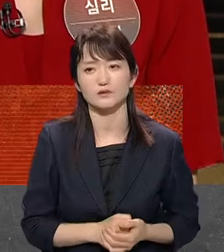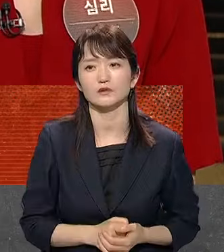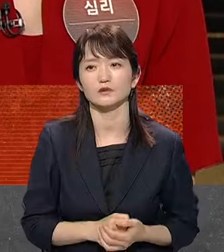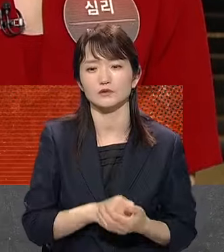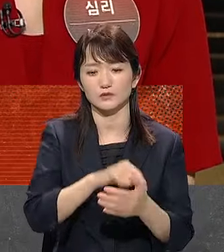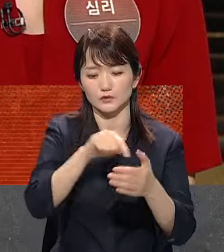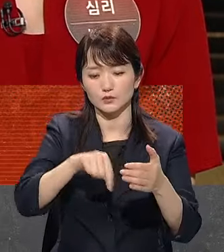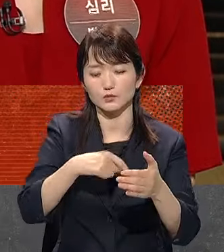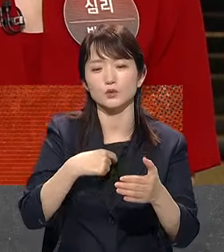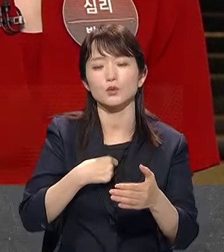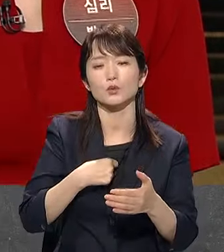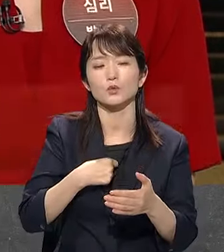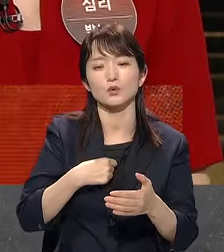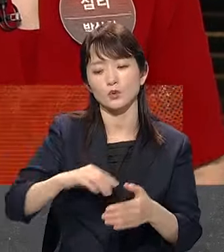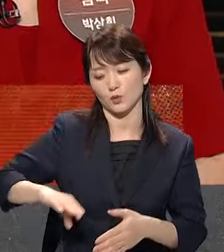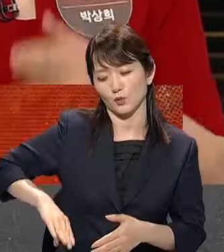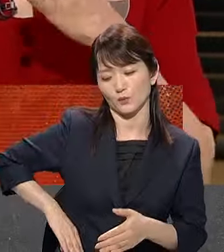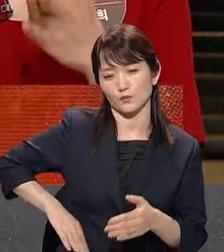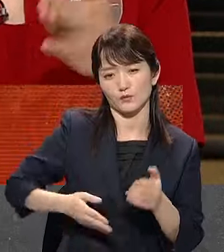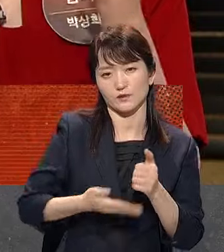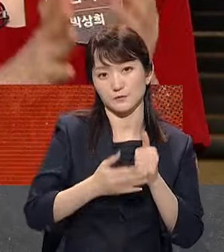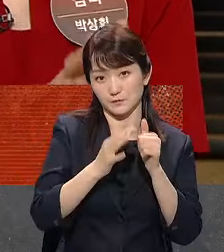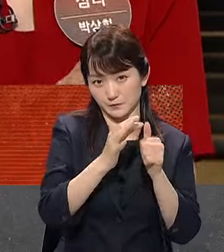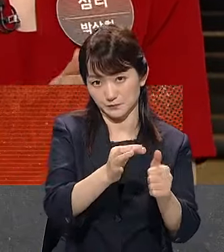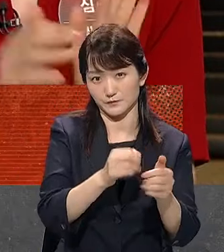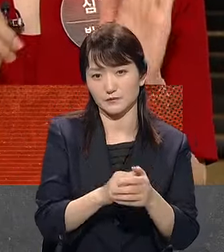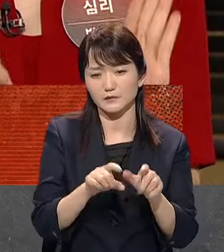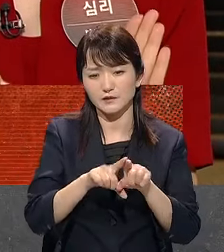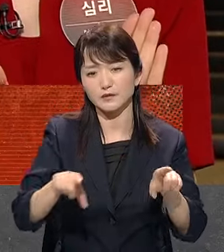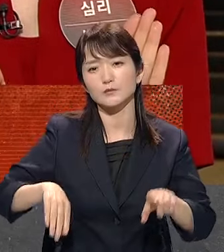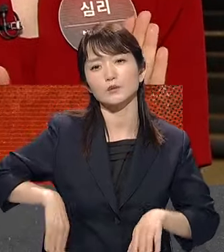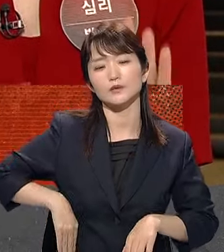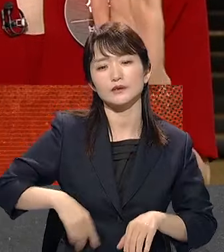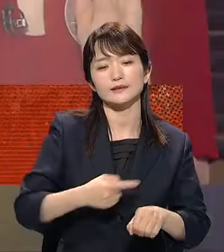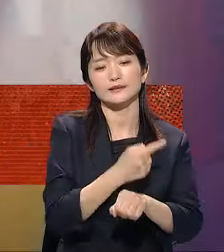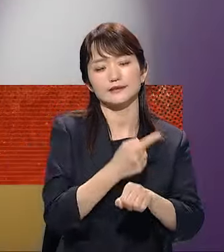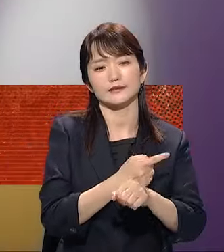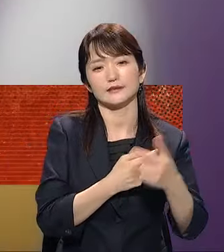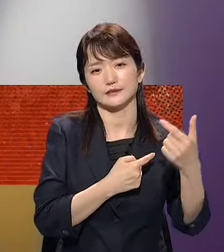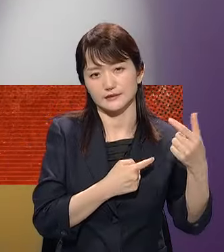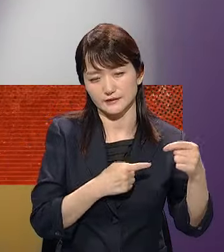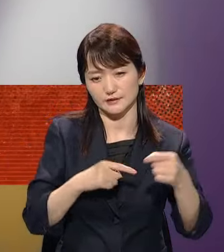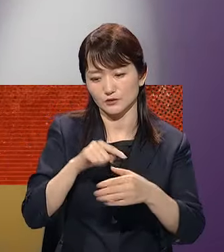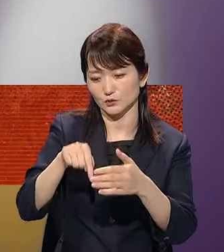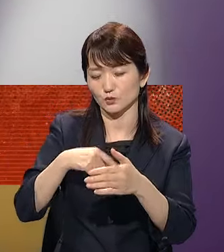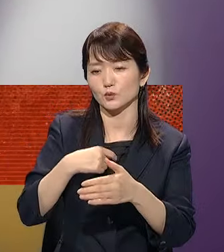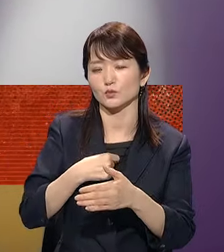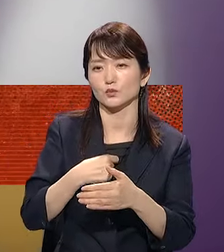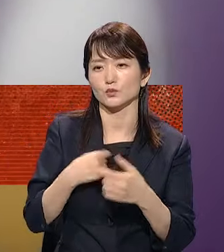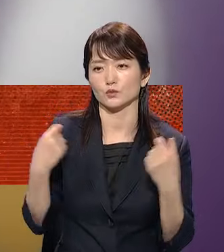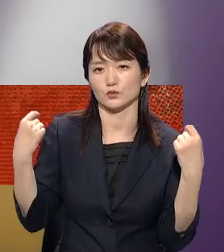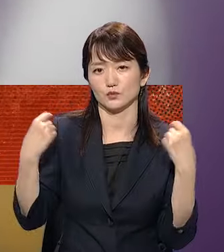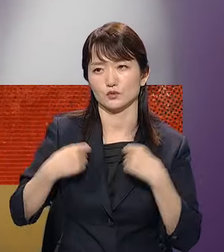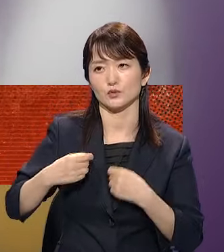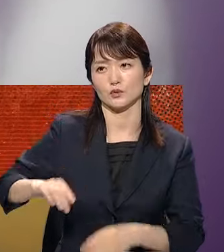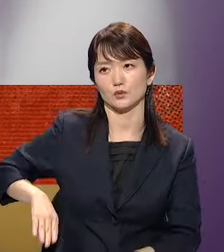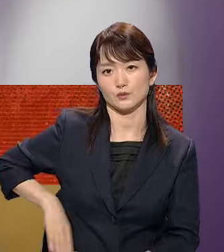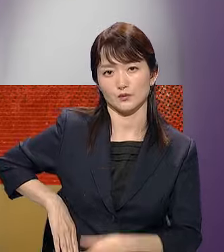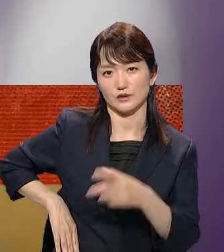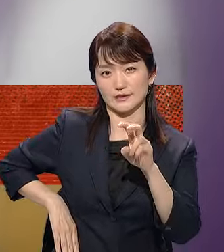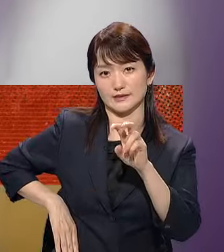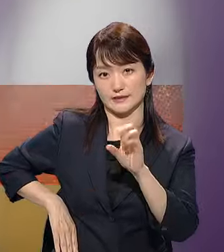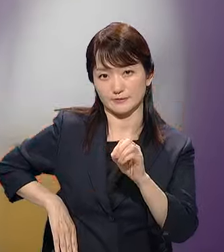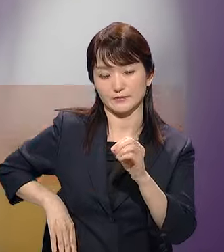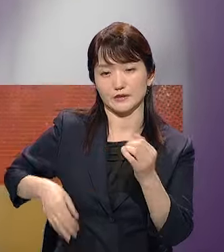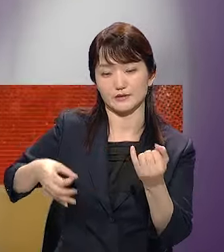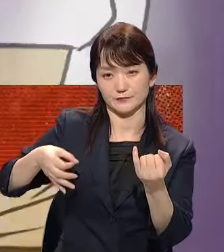속옷 모델을 추천한다고 하면서 그냥 일반 모델은 시급 6만 원인데 속옷 모델이라면 20만 원을 드릴 수 있다라고 얘기를 한